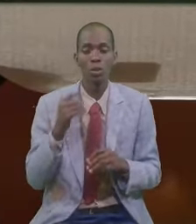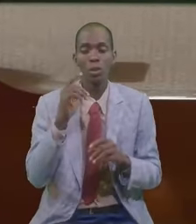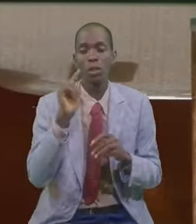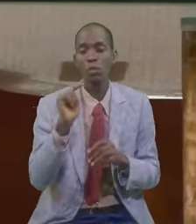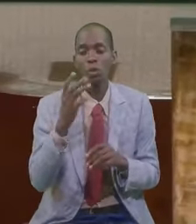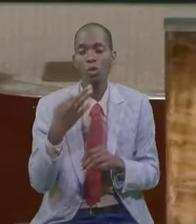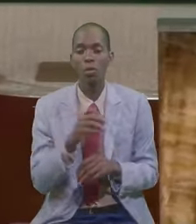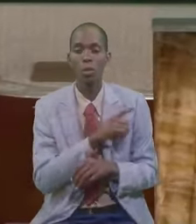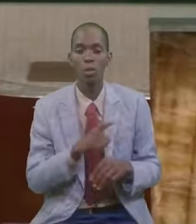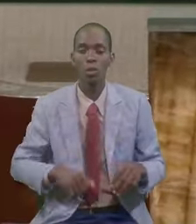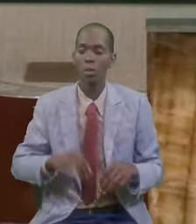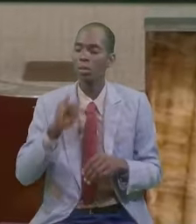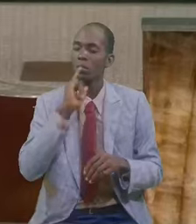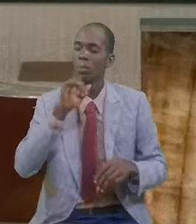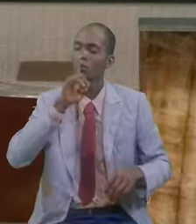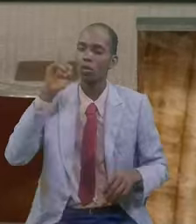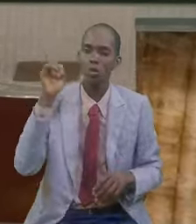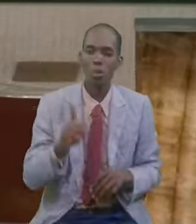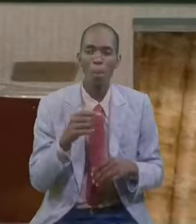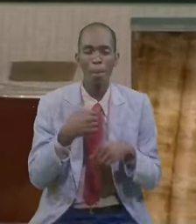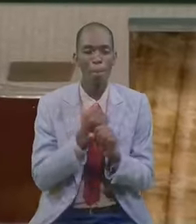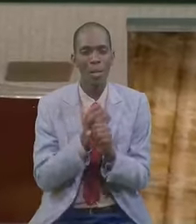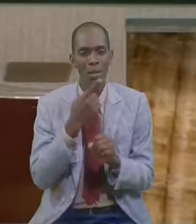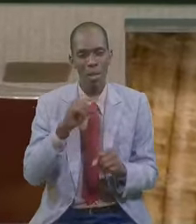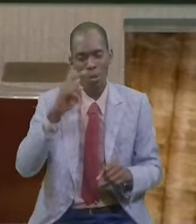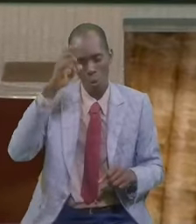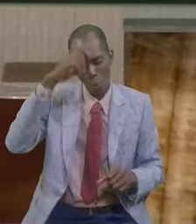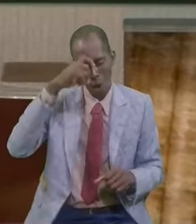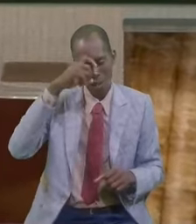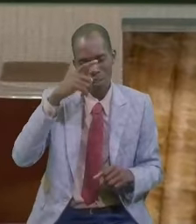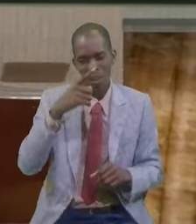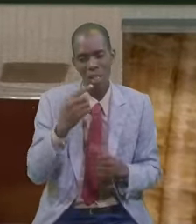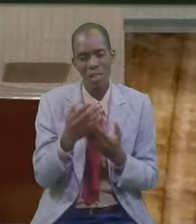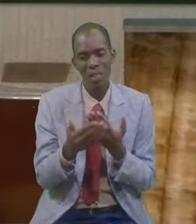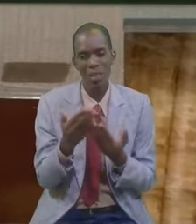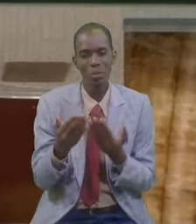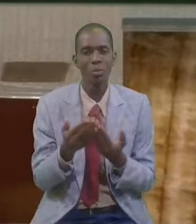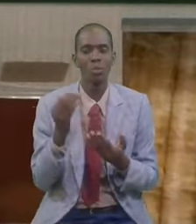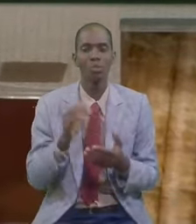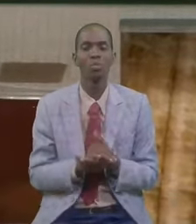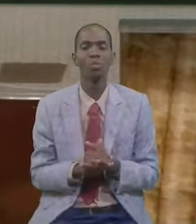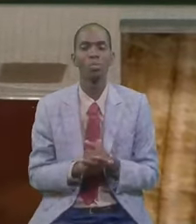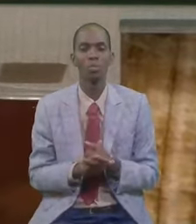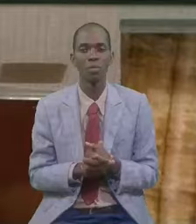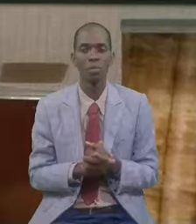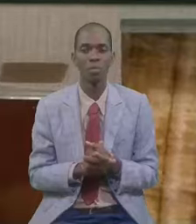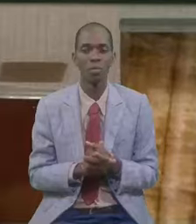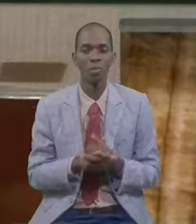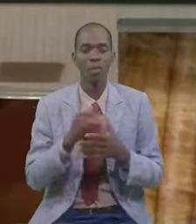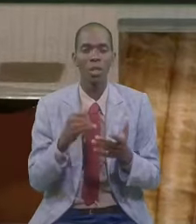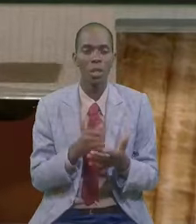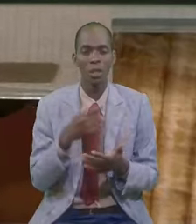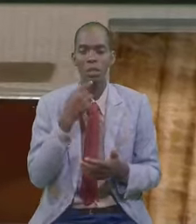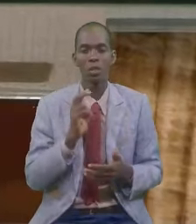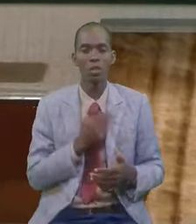est véritable, il rend sage l'ignorant. Il rend sage l'ignorant.